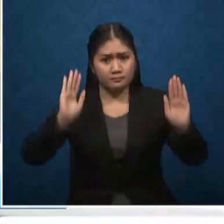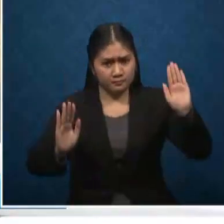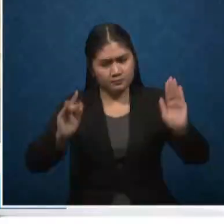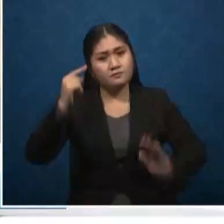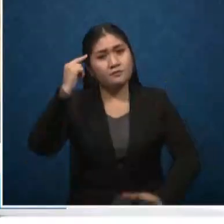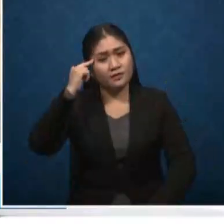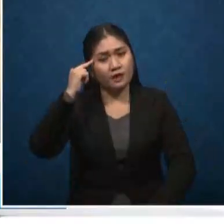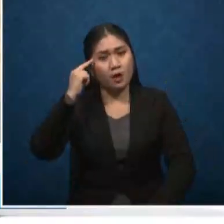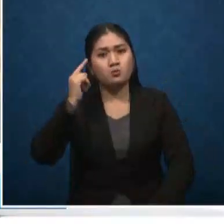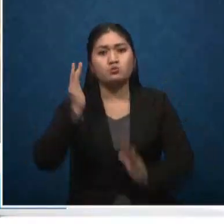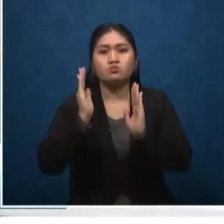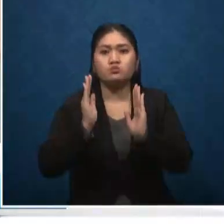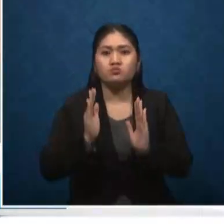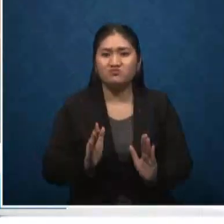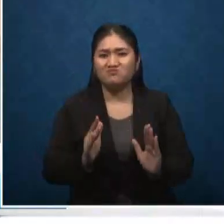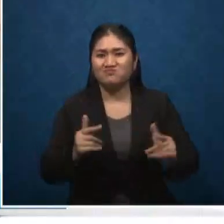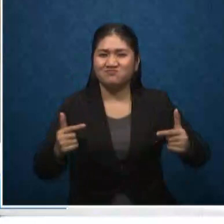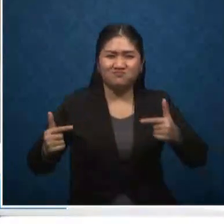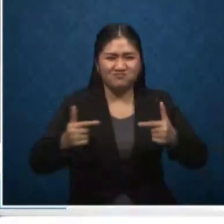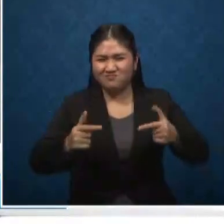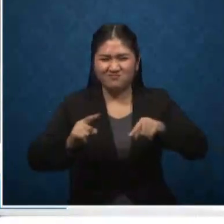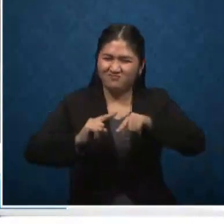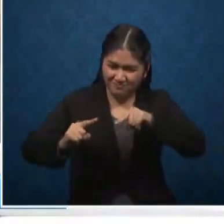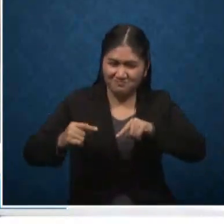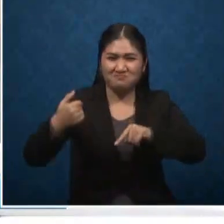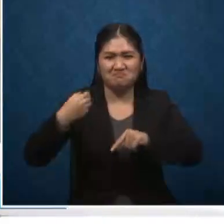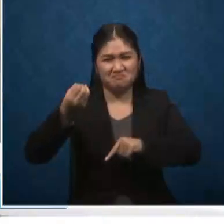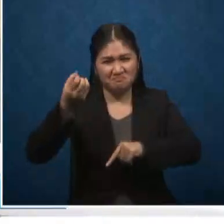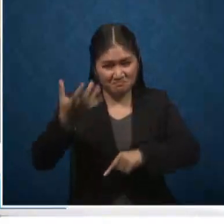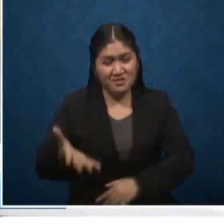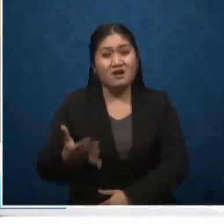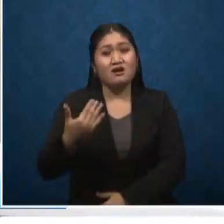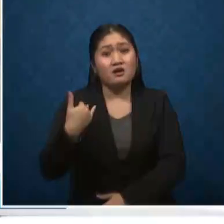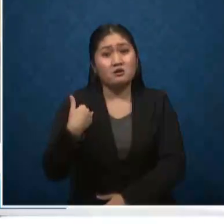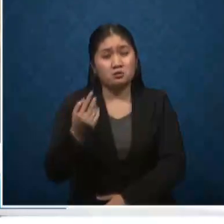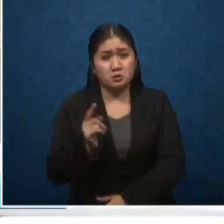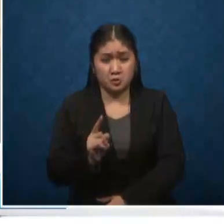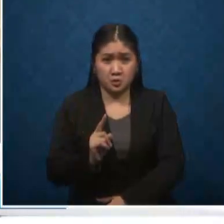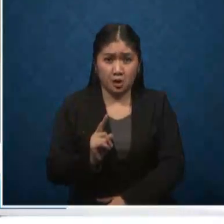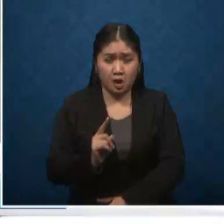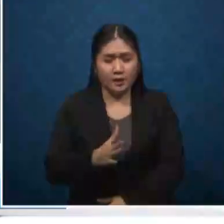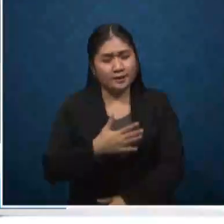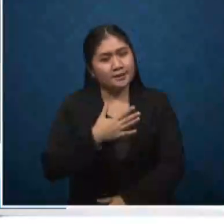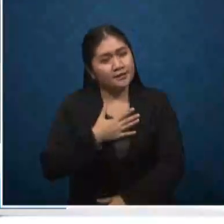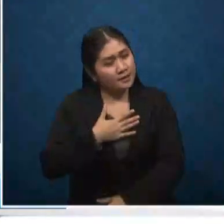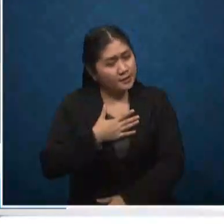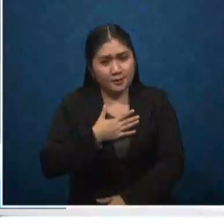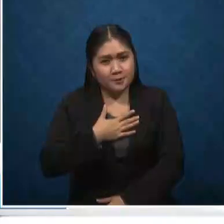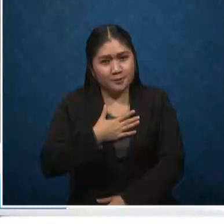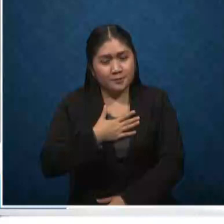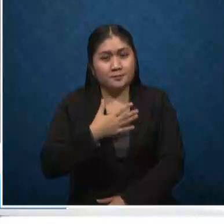แล้วจะมีศัตรูค่อนข้างมากศัตรูที่เกิดขึ้นผมคิดว่าไม่ได้มาจากที่ไหน